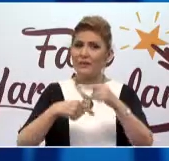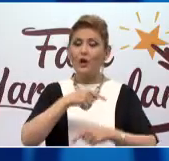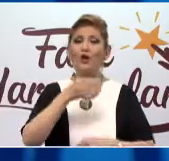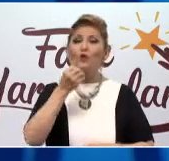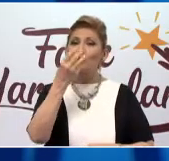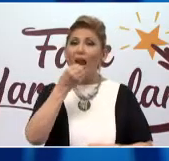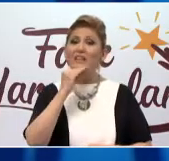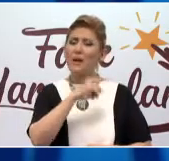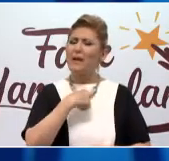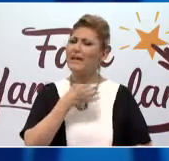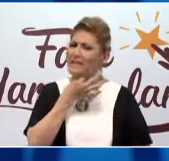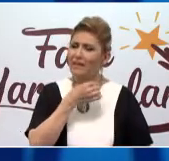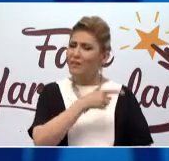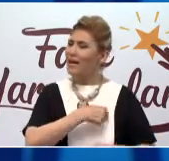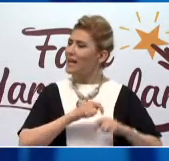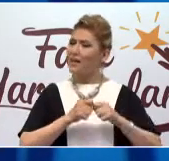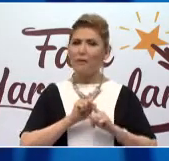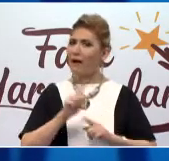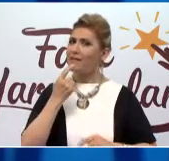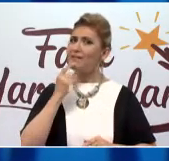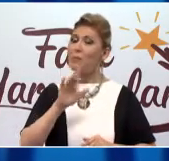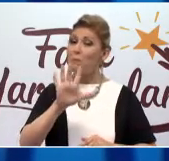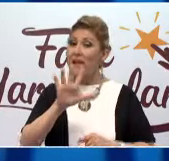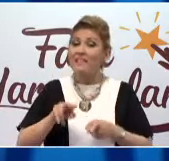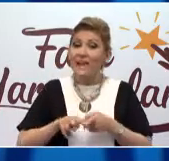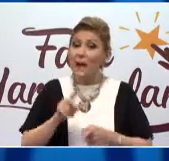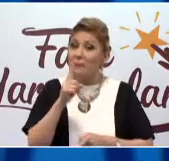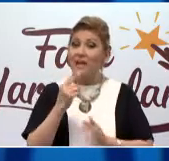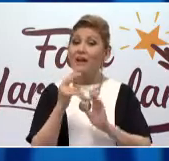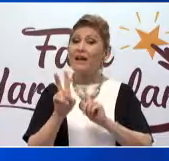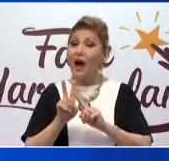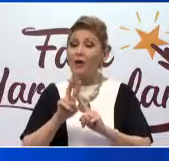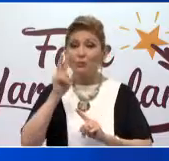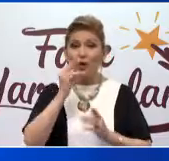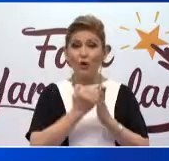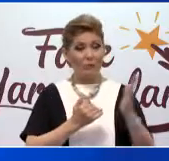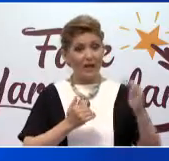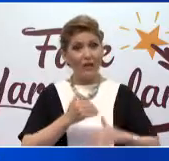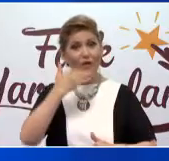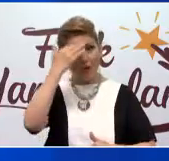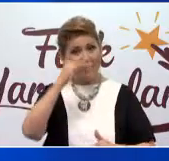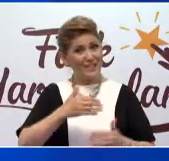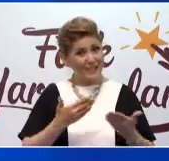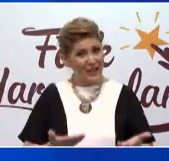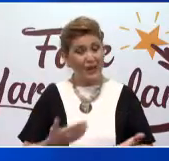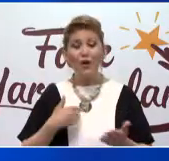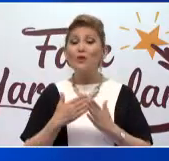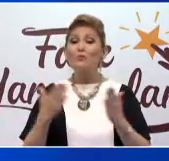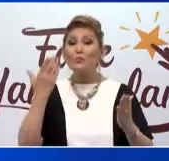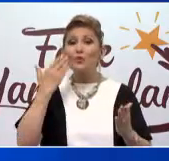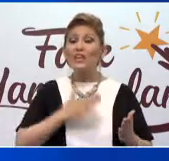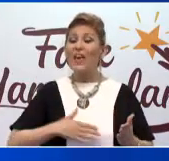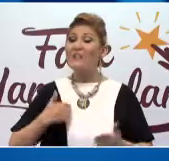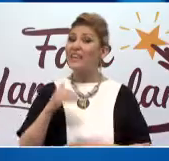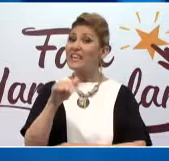Güler Sabancı'ya rica ediyoruz. O da sağ olsun kırmıyor ve 5'li 1K'nın son programına konuk oluyor. Hoş geldiniz Güler Hanım. Hoş bulduk. Nasılsınız? Büyük bir keyifle